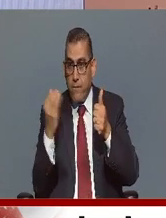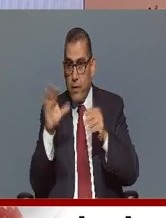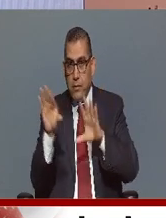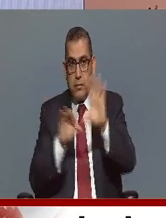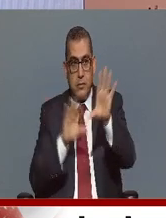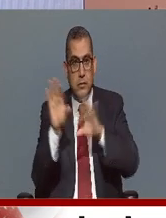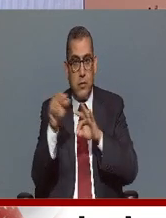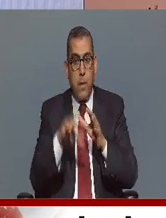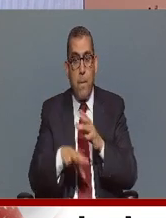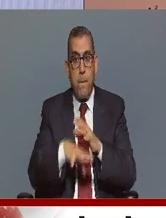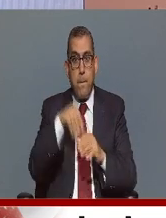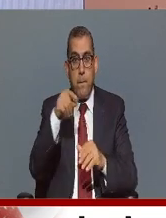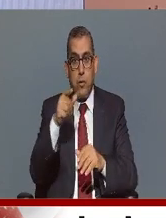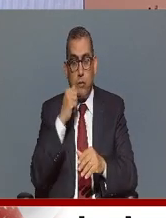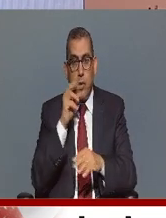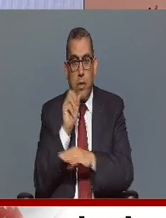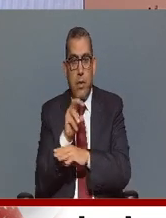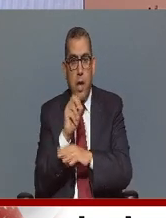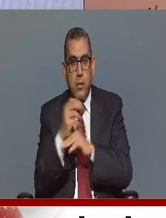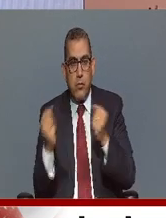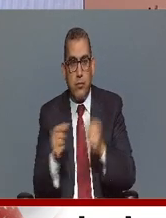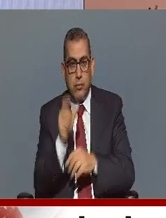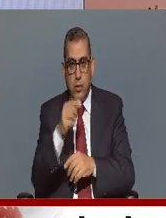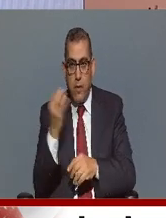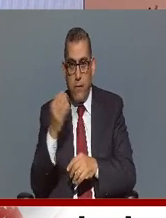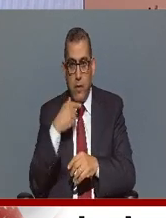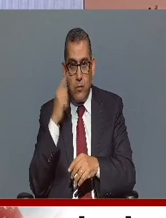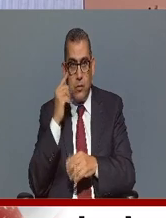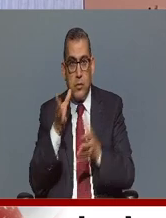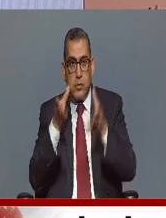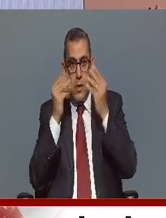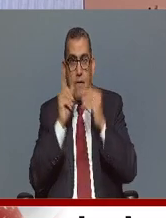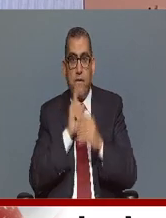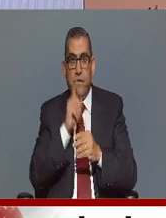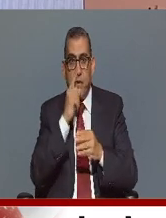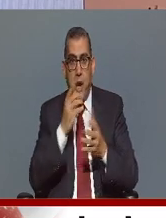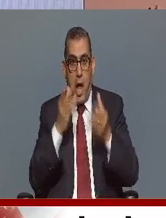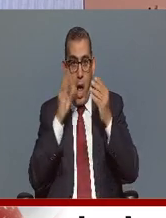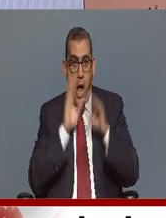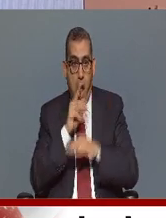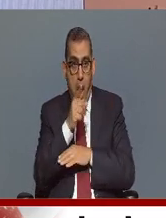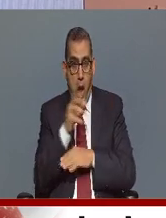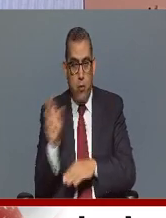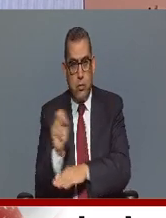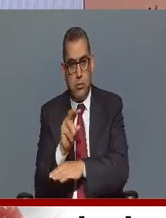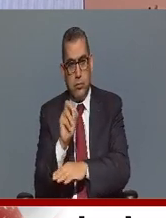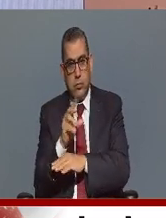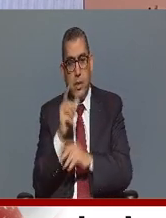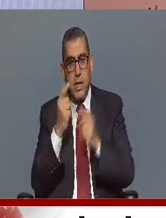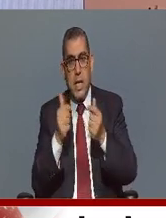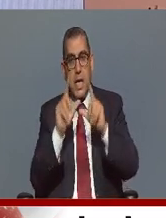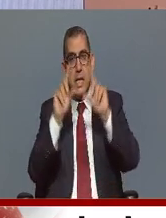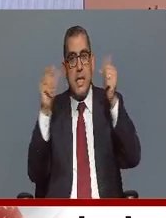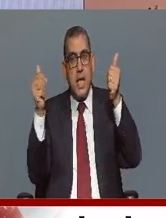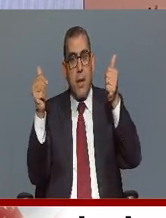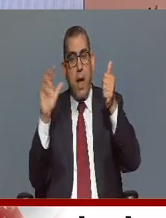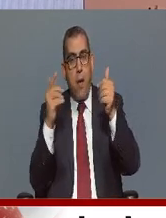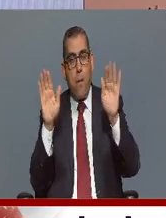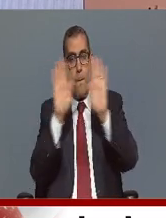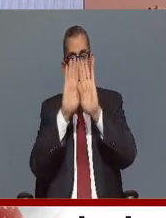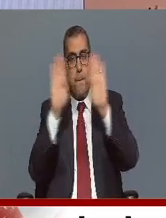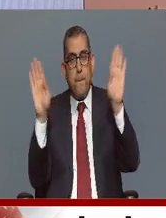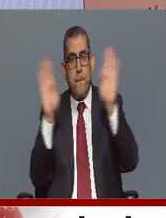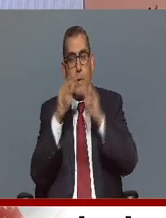المشروع بيقوم على دورات تدريبية للمهتمين بتعلم فنون السينما والمسرح، وبيتعمل مسابقة